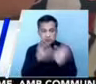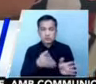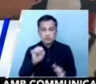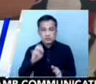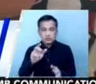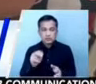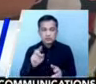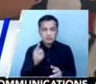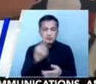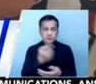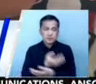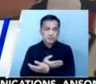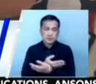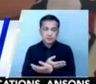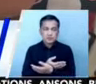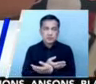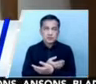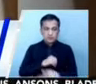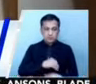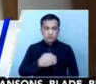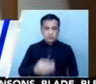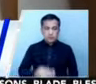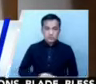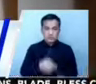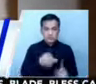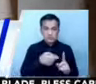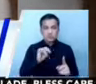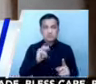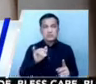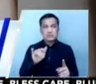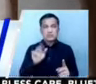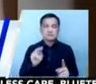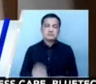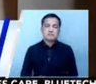nila na ipinagbubuntis ni Ronalyn.